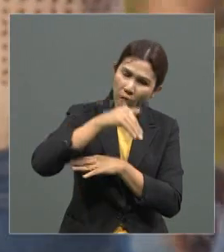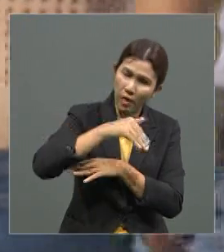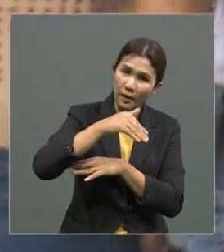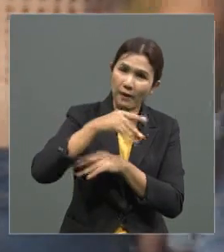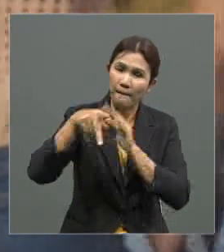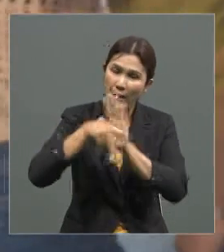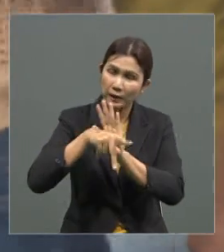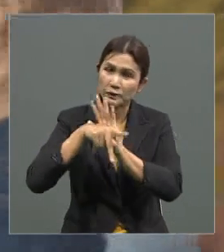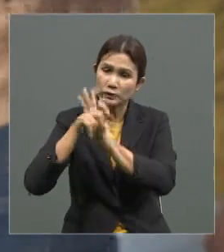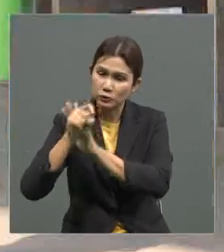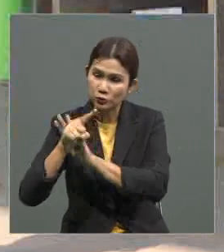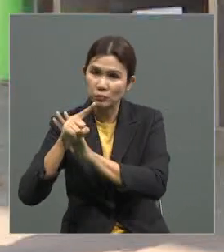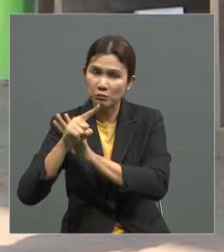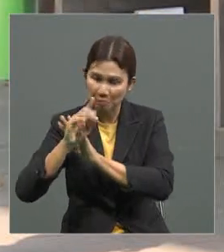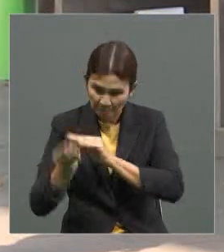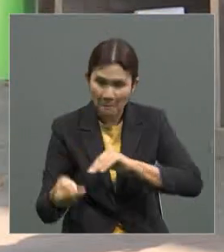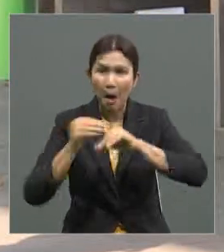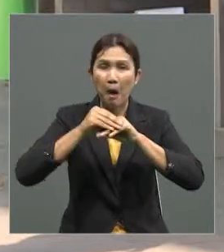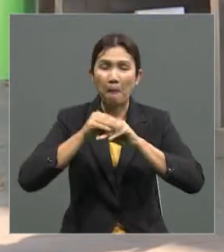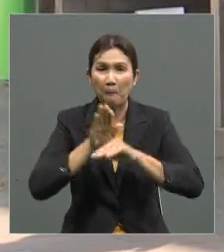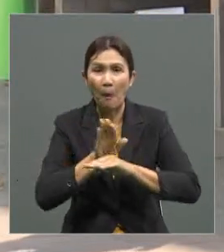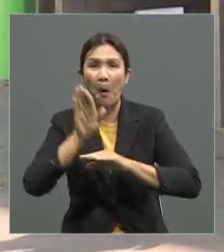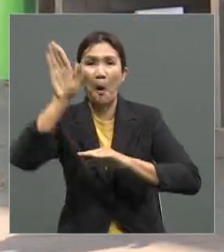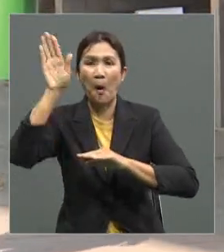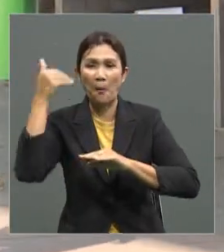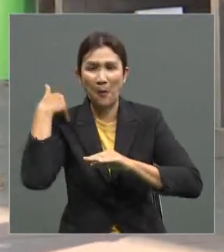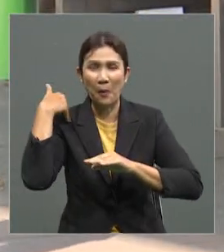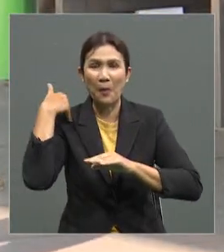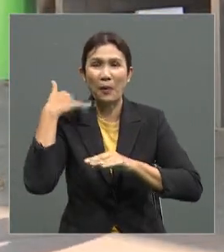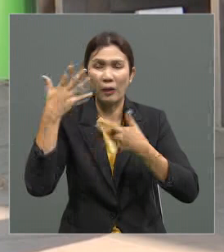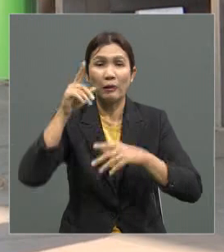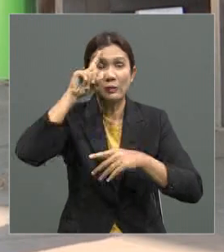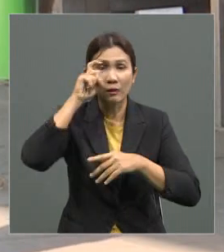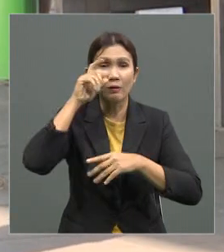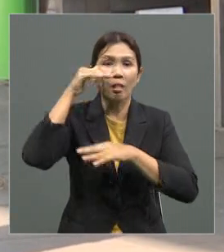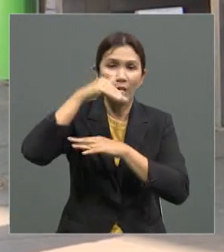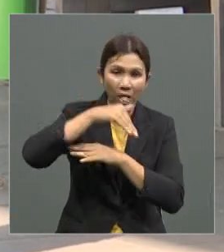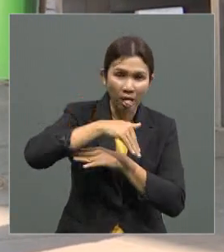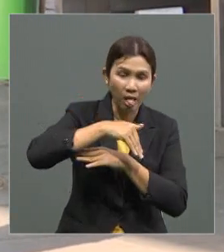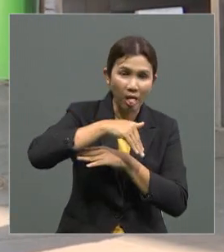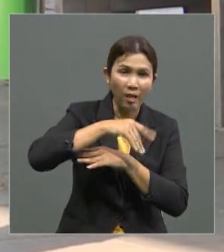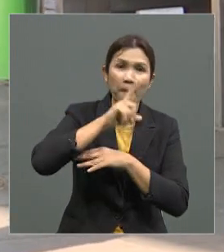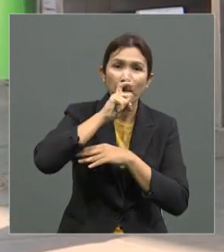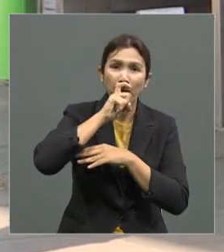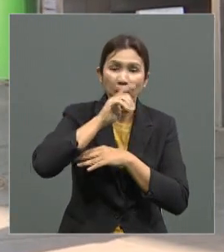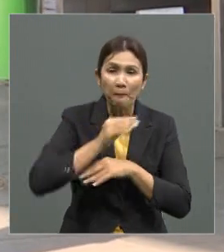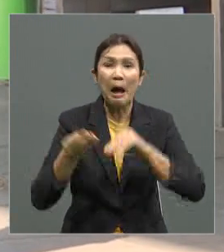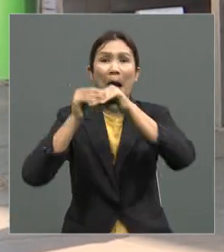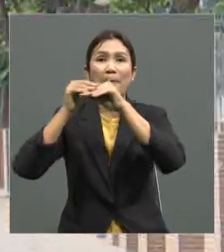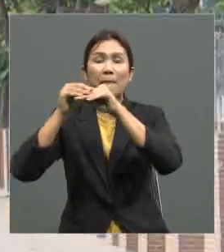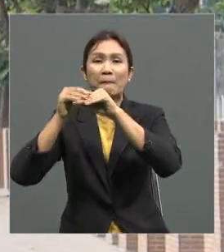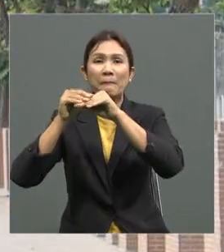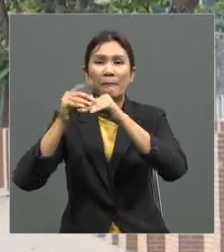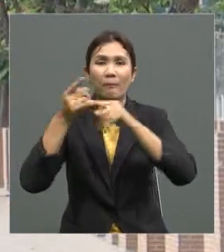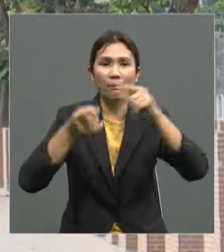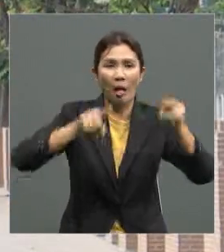สบดีกับวันศุกร์เนี่ยก็จะกลับมาเพิ่มสูงขึ้นอีกแล้ววันเสาร์ก็จะลดลงไปวันอาทิตย์ก็จะเพิ่มสูงขึ้นมาอีกเรียกได้ว่าส